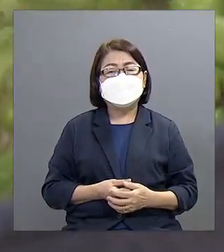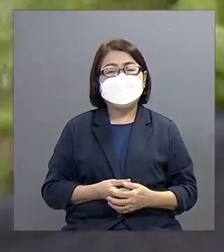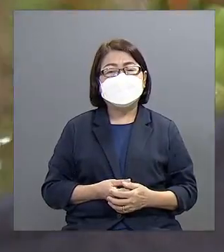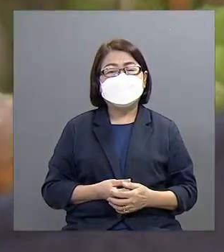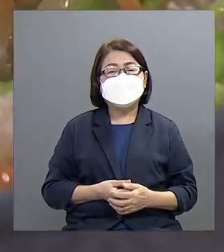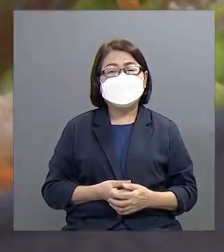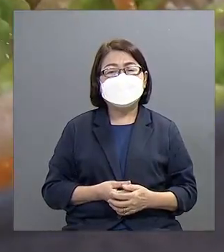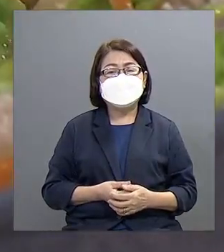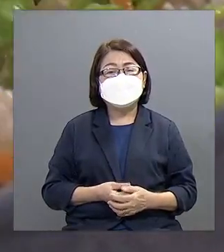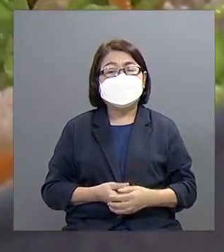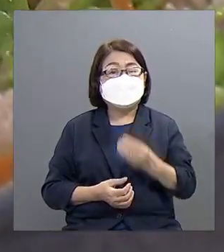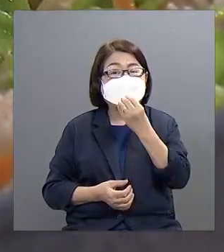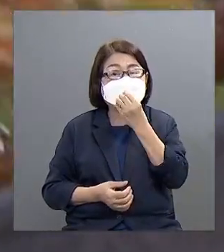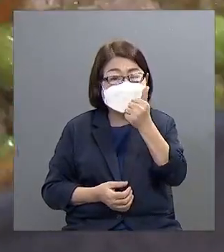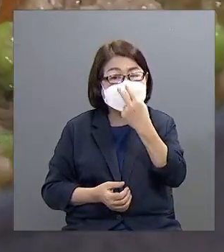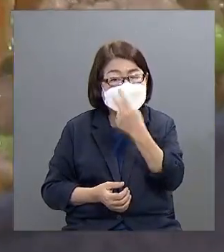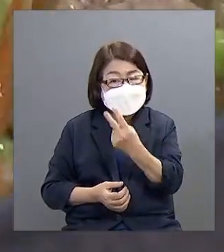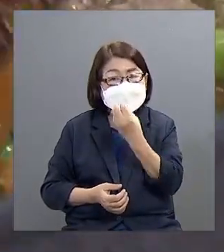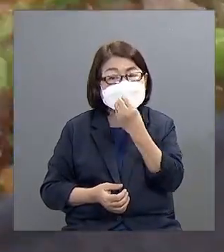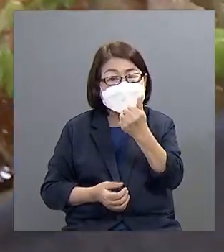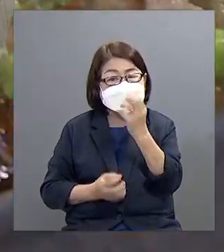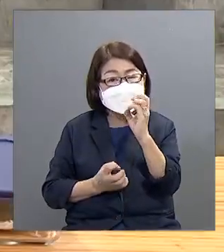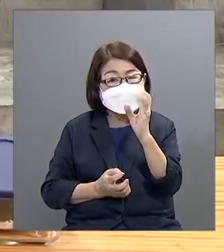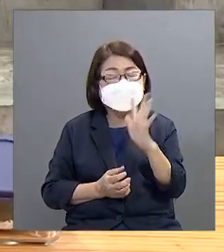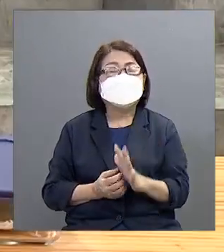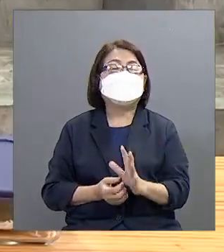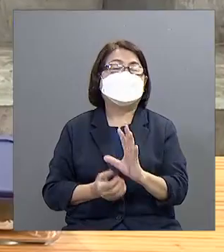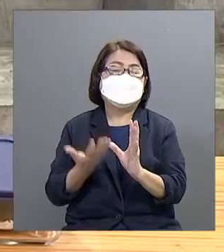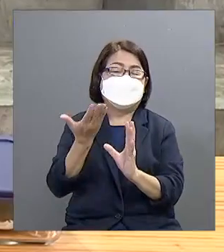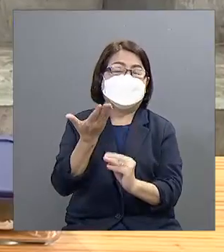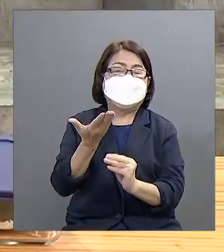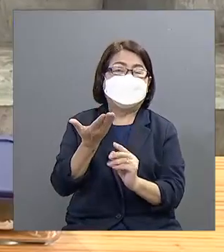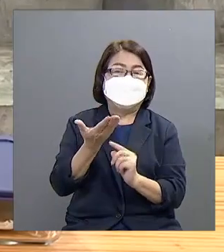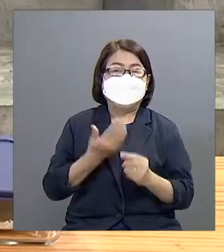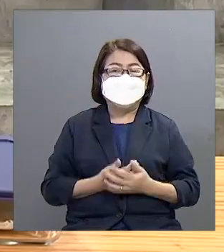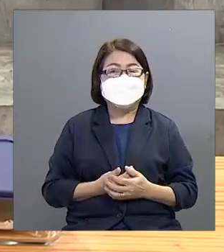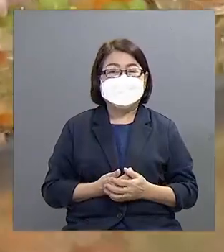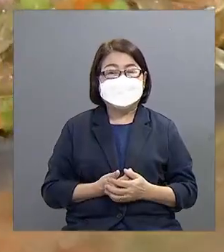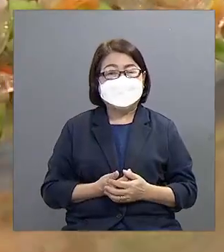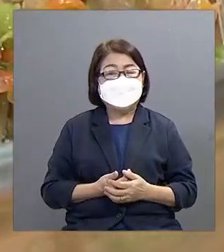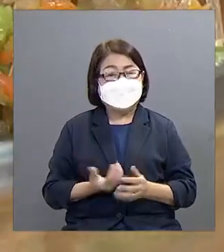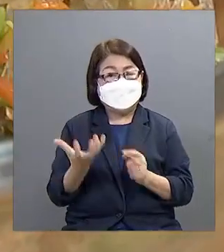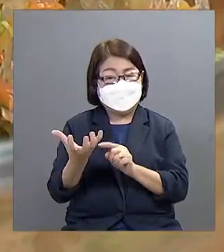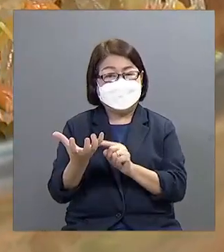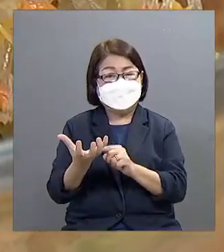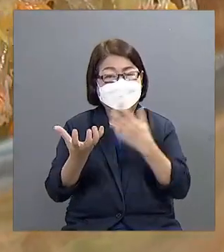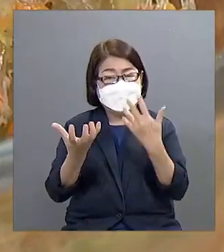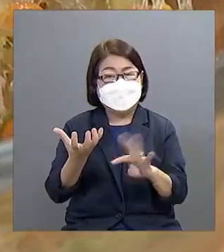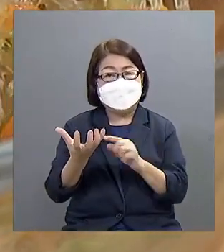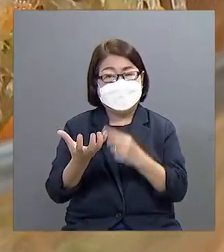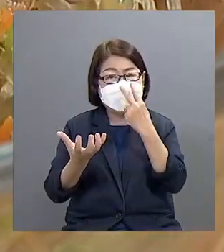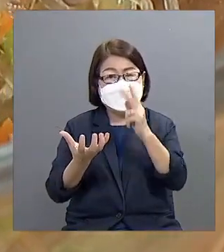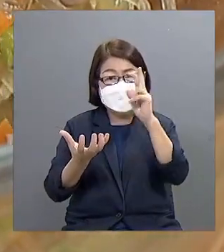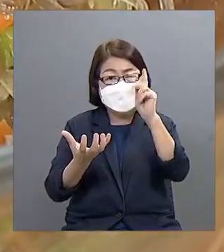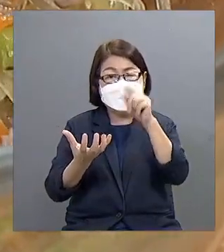พอดอกขจรสุกแล้วนะคะก็ปิดไฟได้เลยค่ะนี่คือไส้ที่เราผัดไปนะคะดอกขจรที่เห็นจานพูนๆนะคะเขา